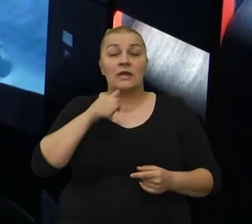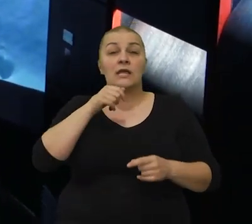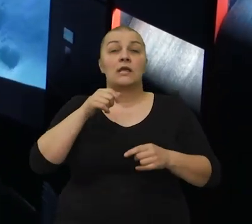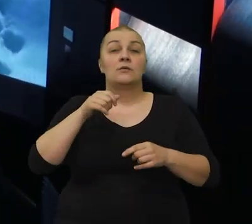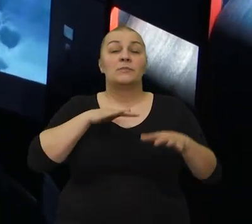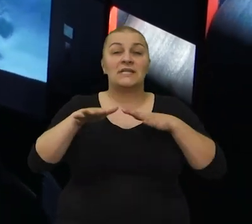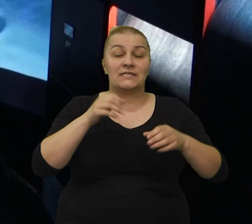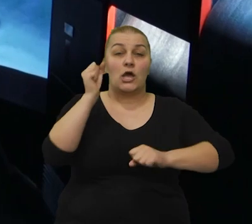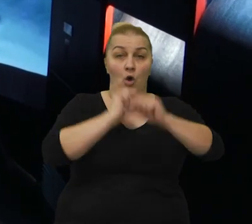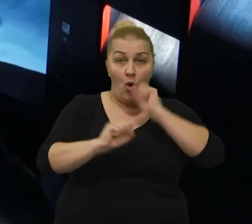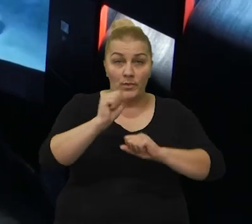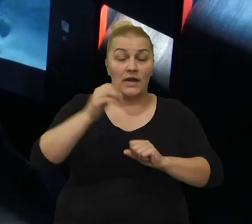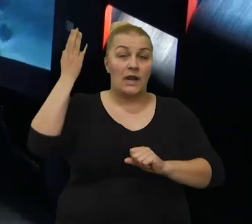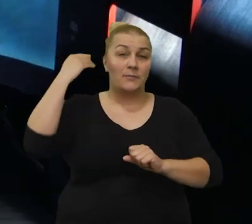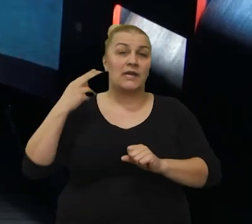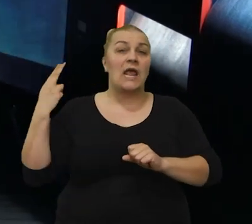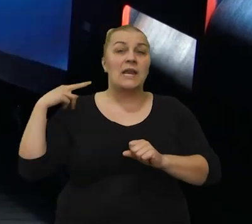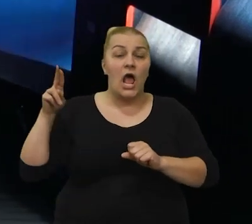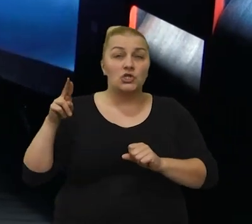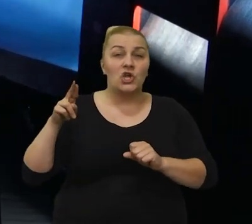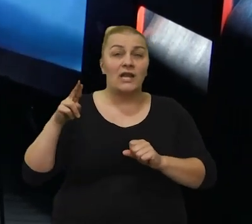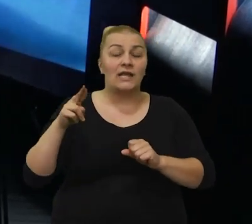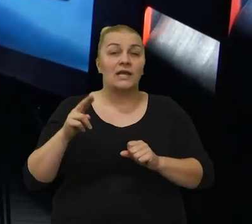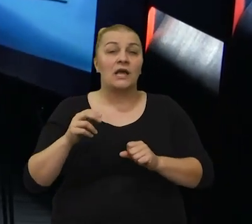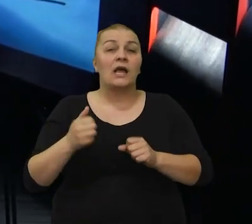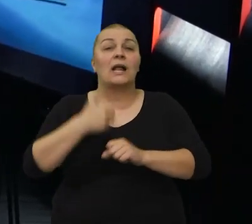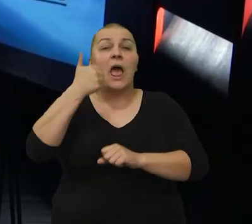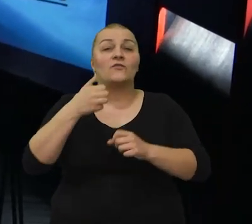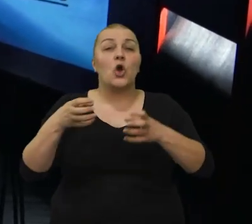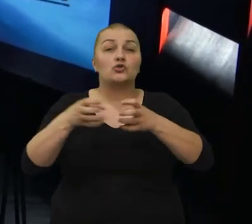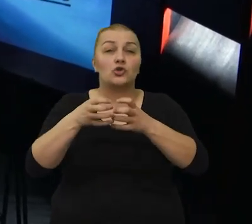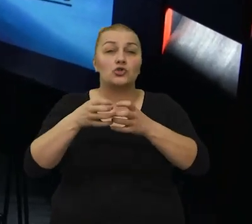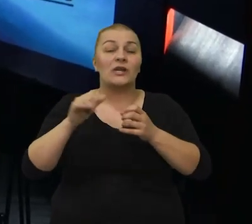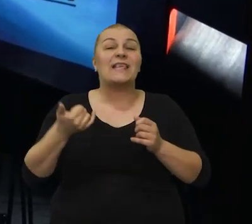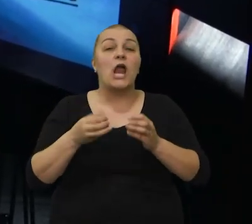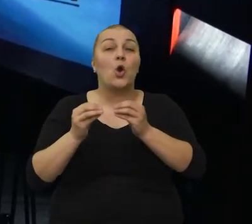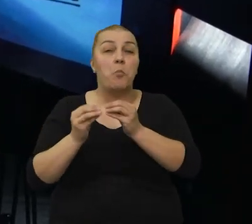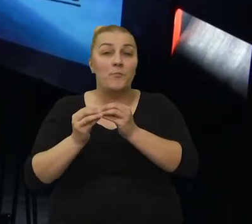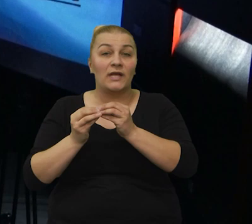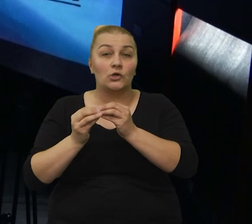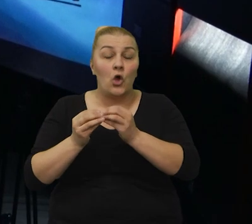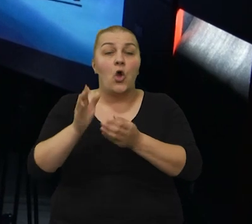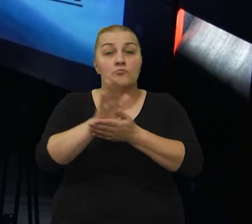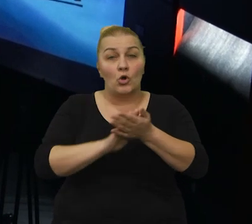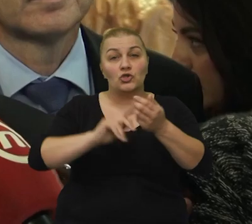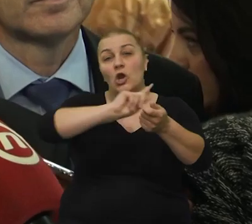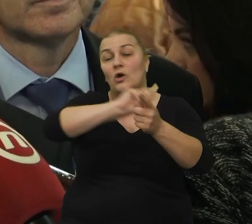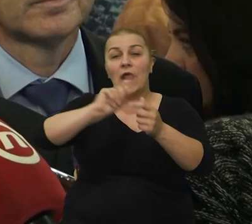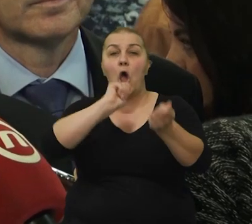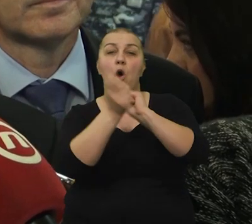obrane i tada načelnikom glavnog stožera Jankom Bobetkom, krenuli smo u